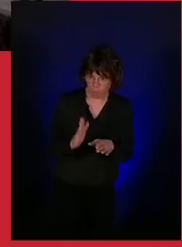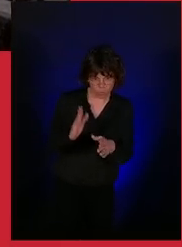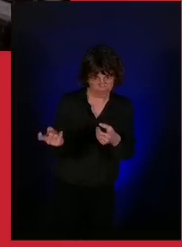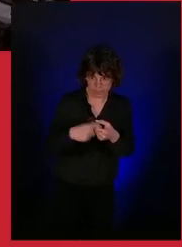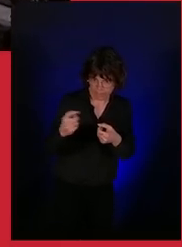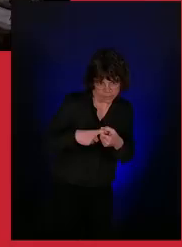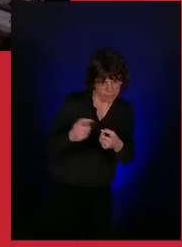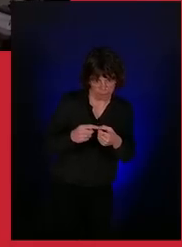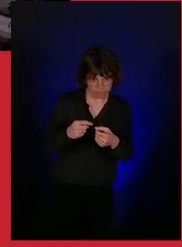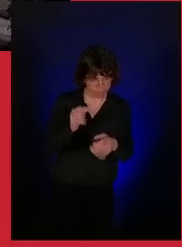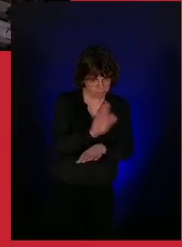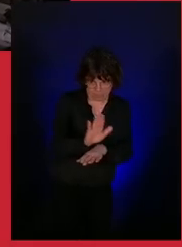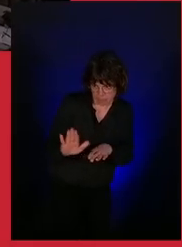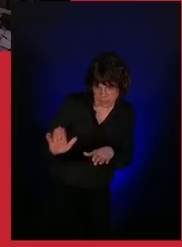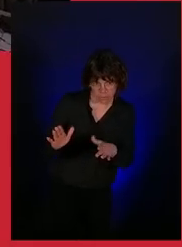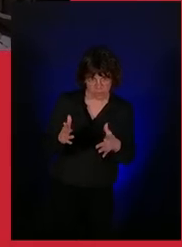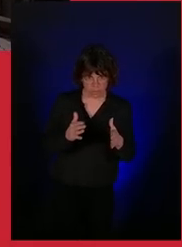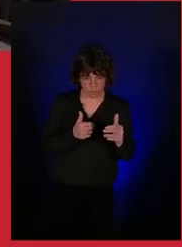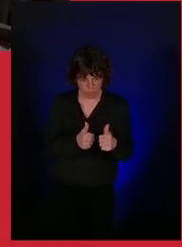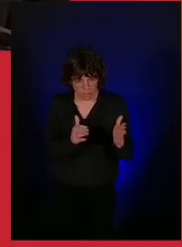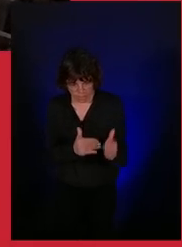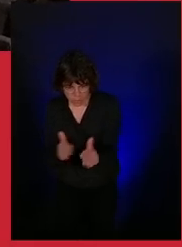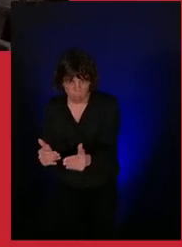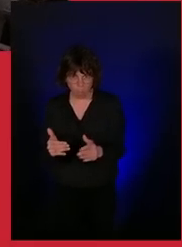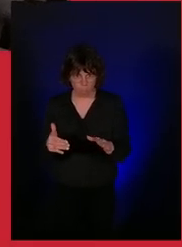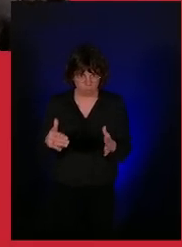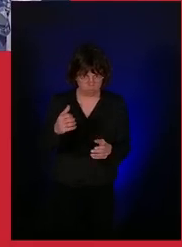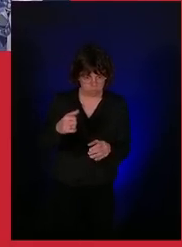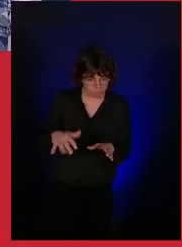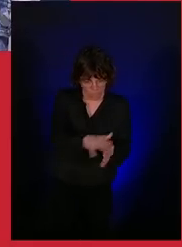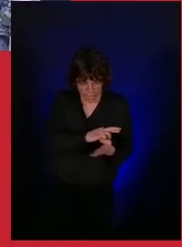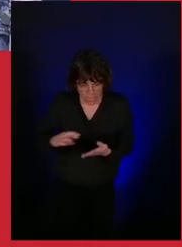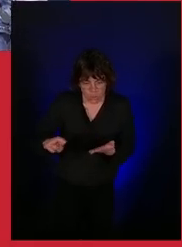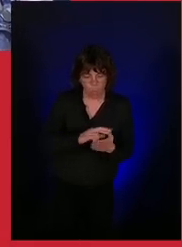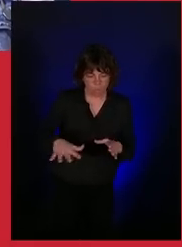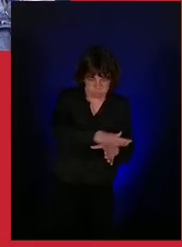syndicats, sections, territoires et professions.